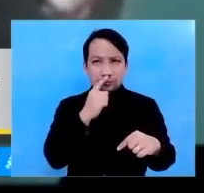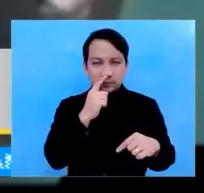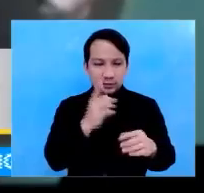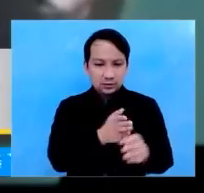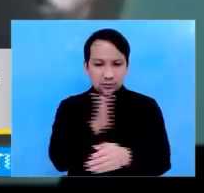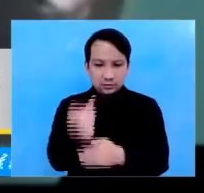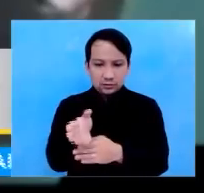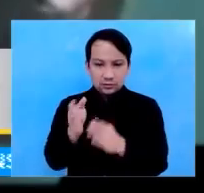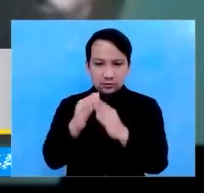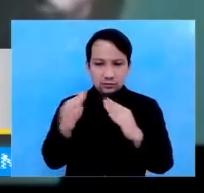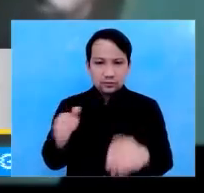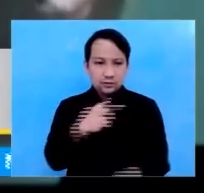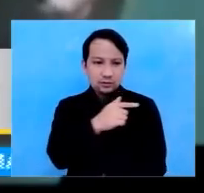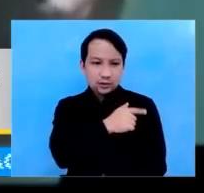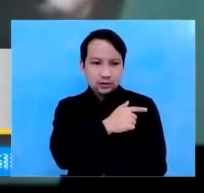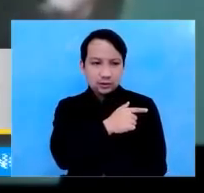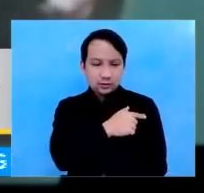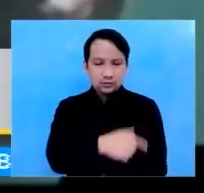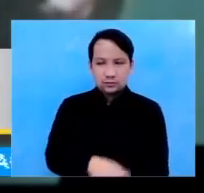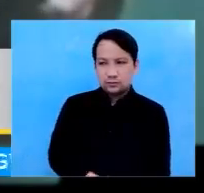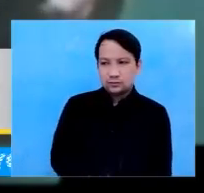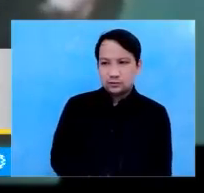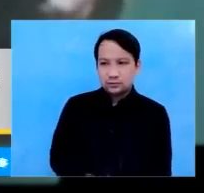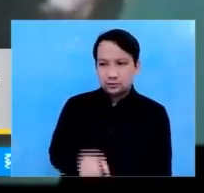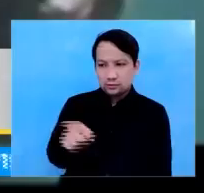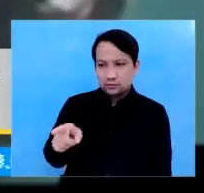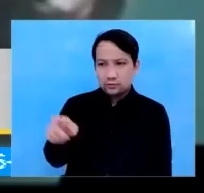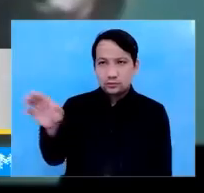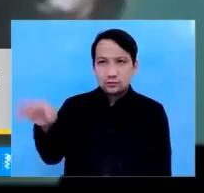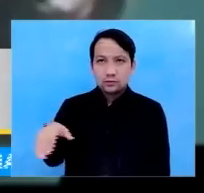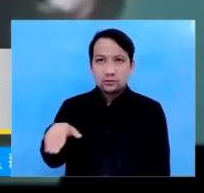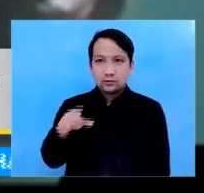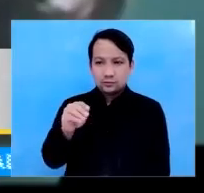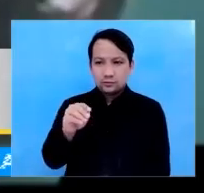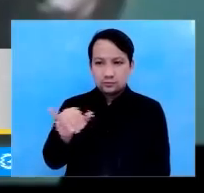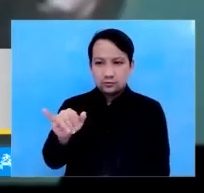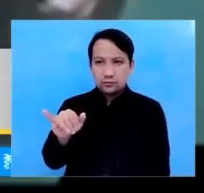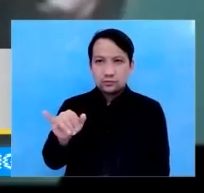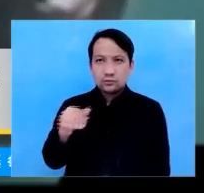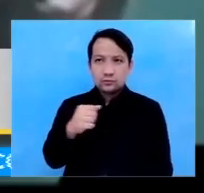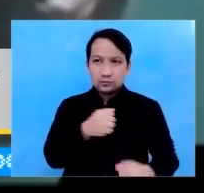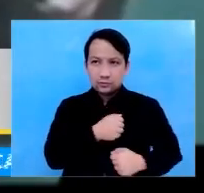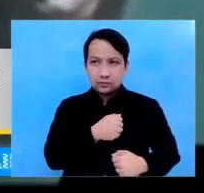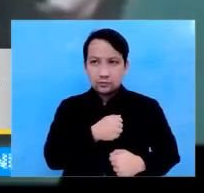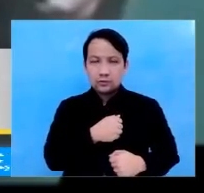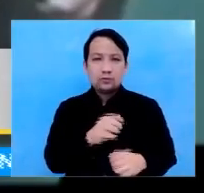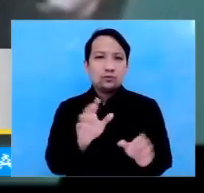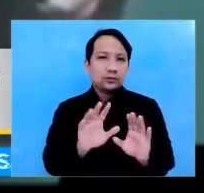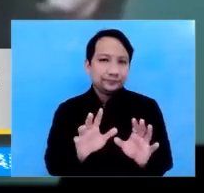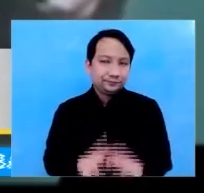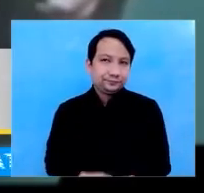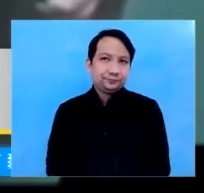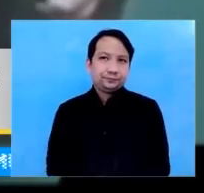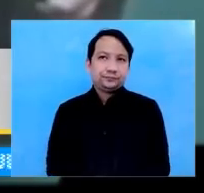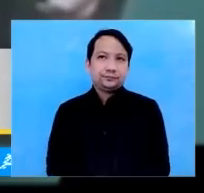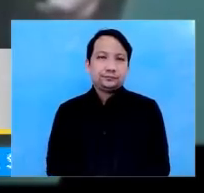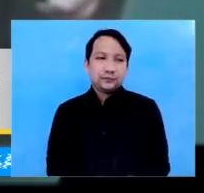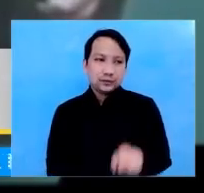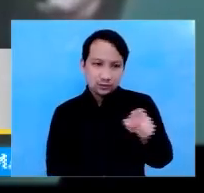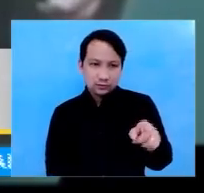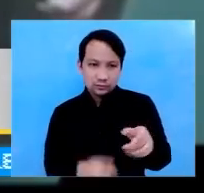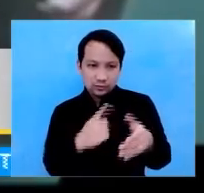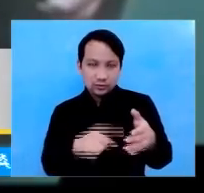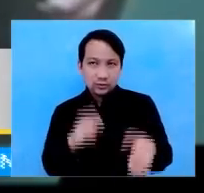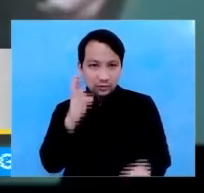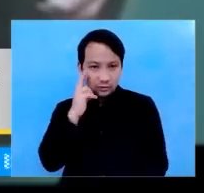ng mga general, ginagawang boy yung mga sundalo, wag naman po. Iyan ang nasita ni Senator Rafi Tulfo